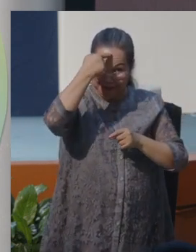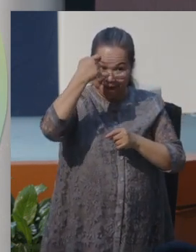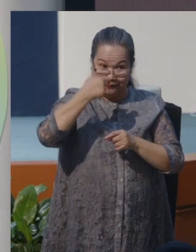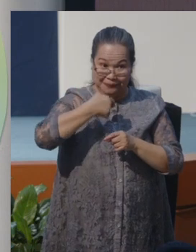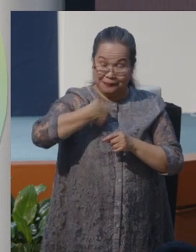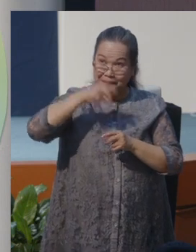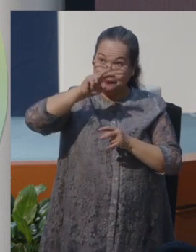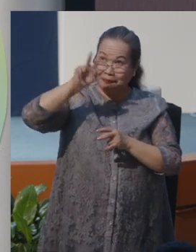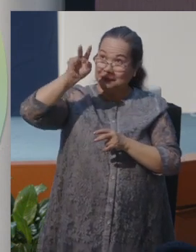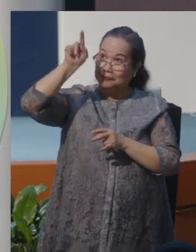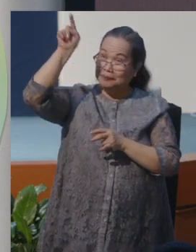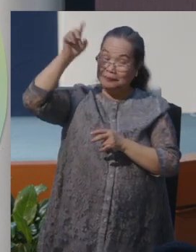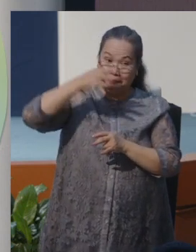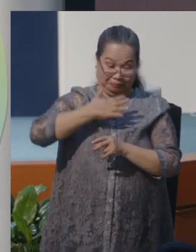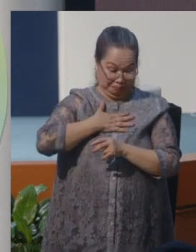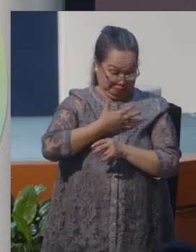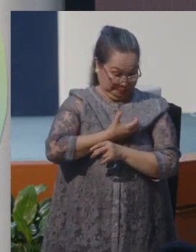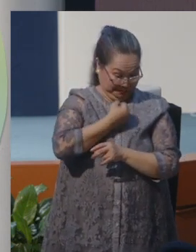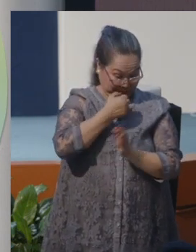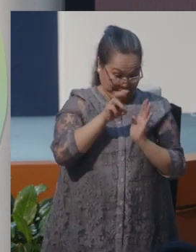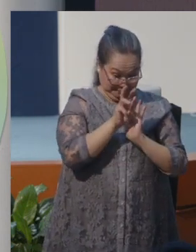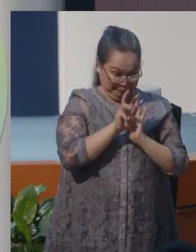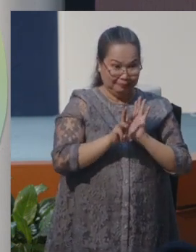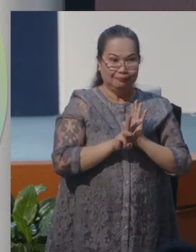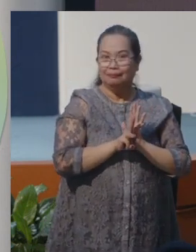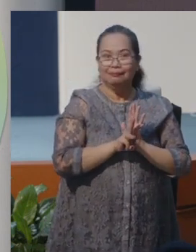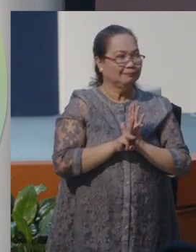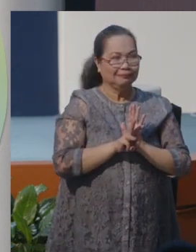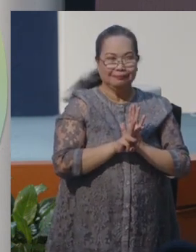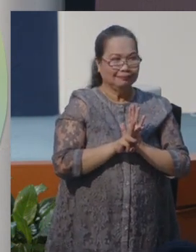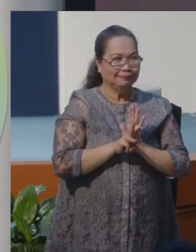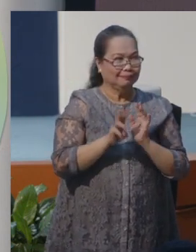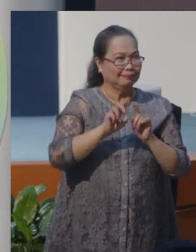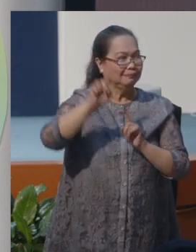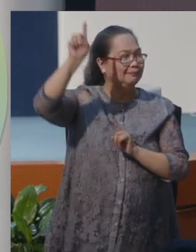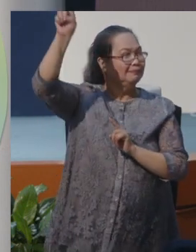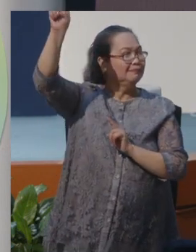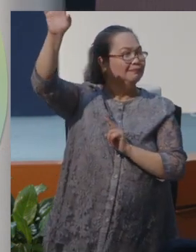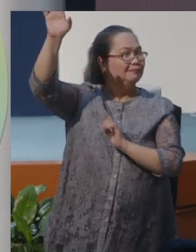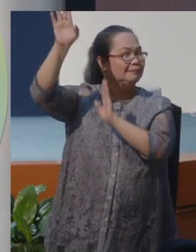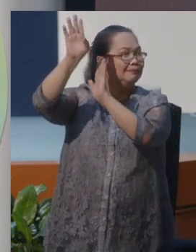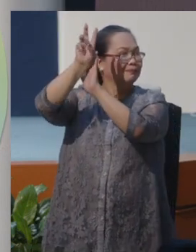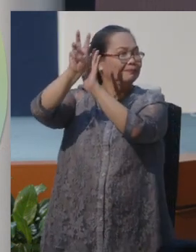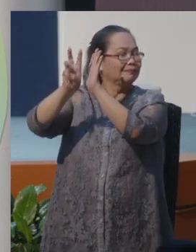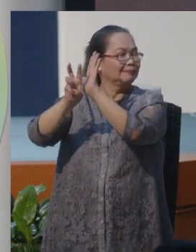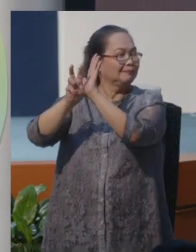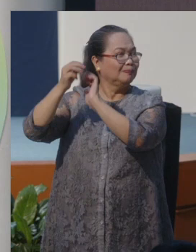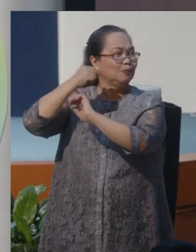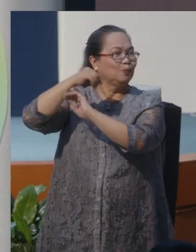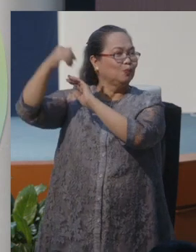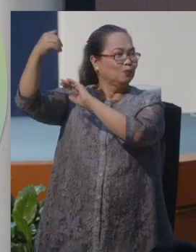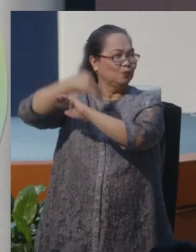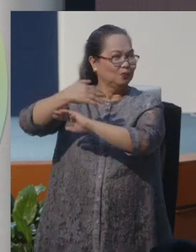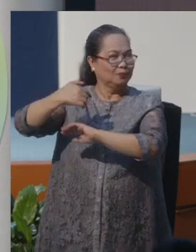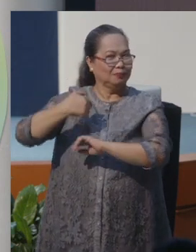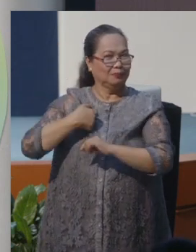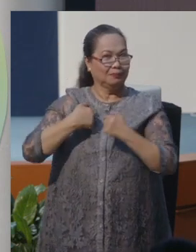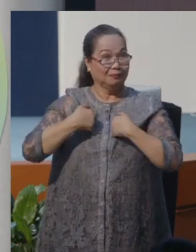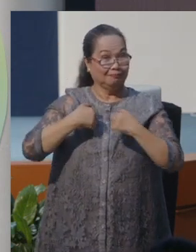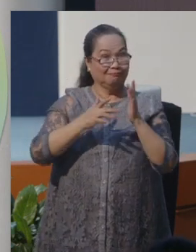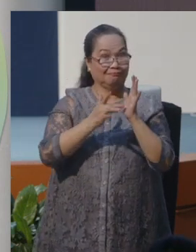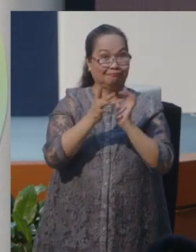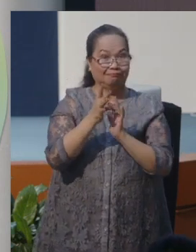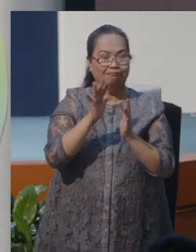I seek not my own will, but the will of Him who sent me. Yan ang